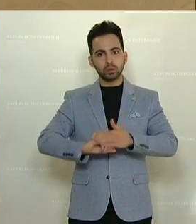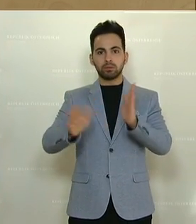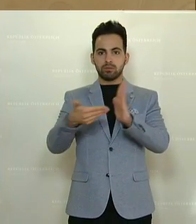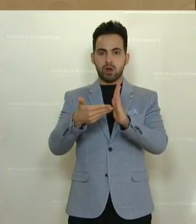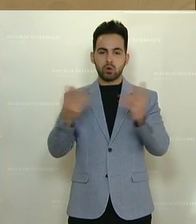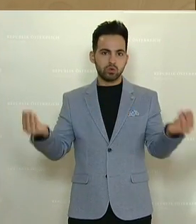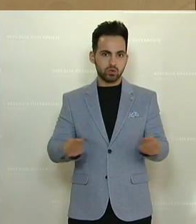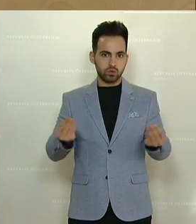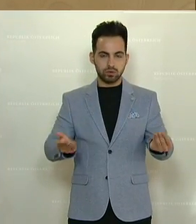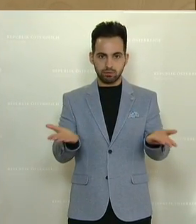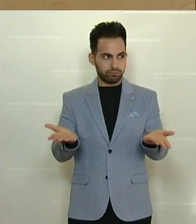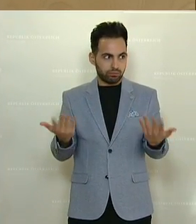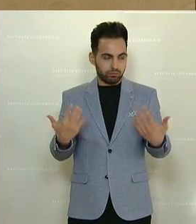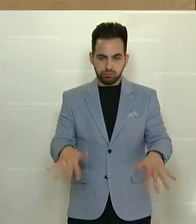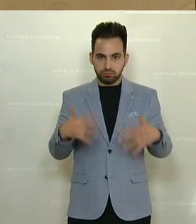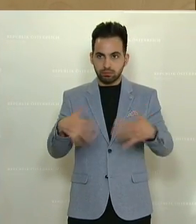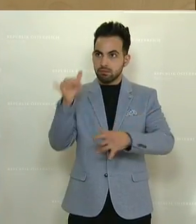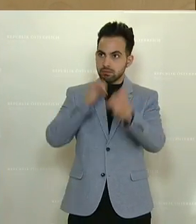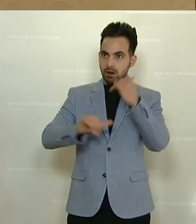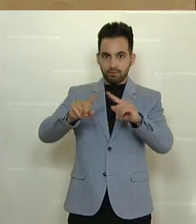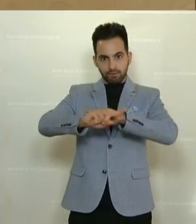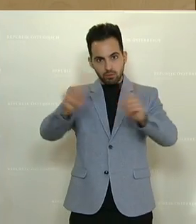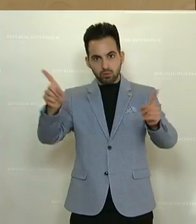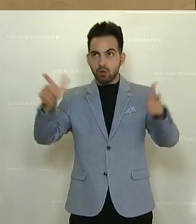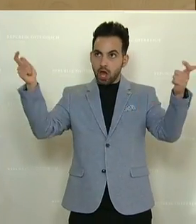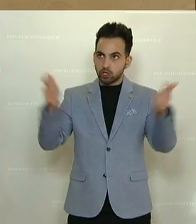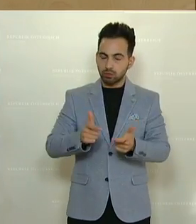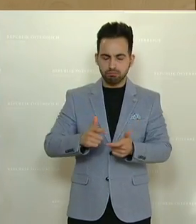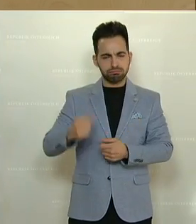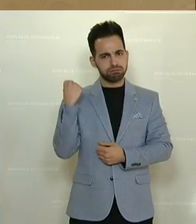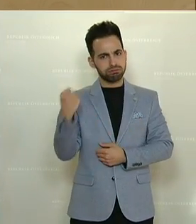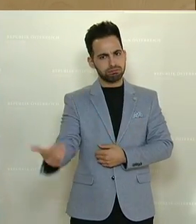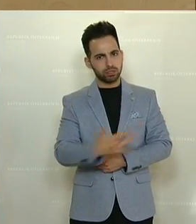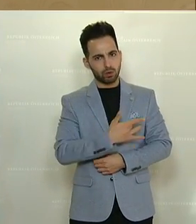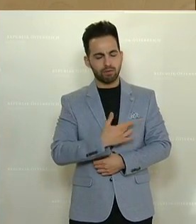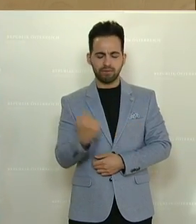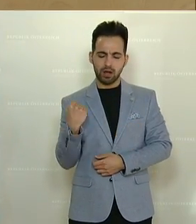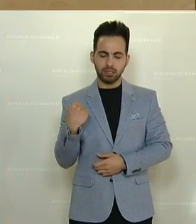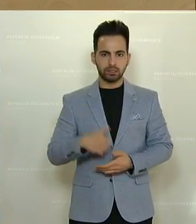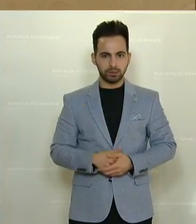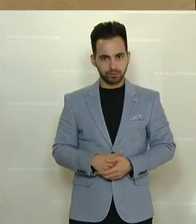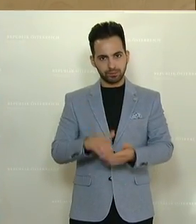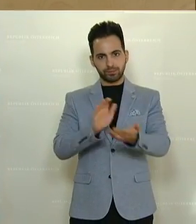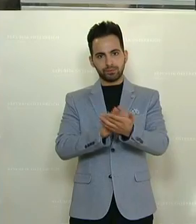sie wie kaum eine andere von den Reiseverboten und Einschränkungen getroffen wurde.